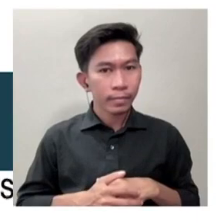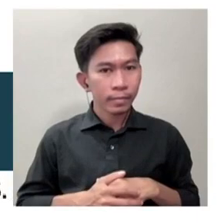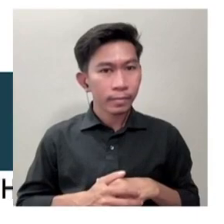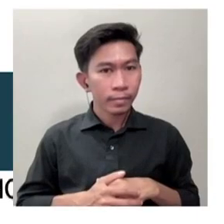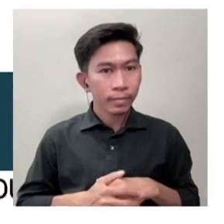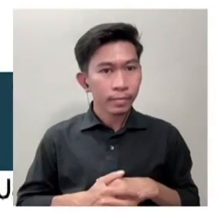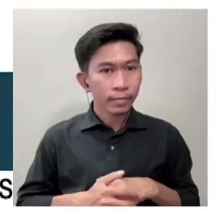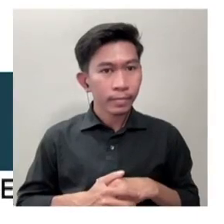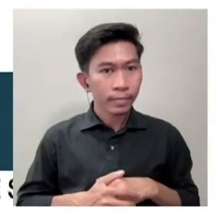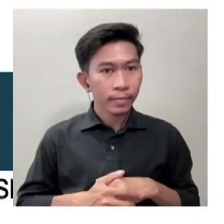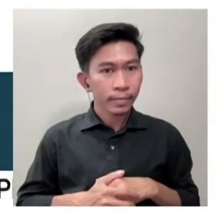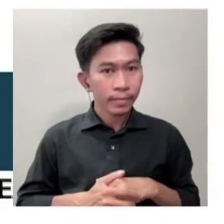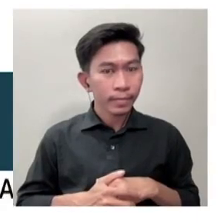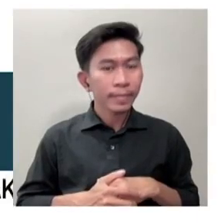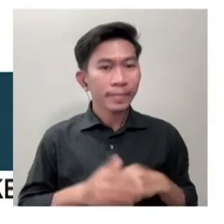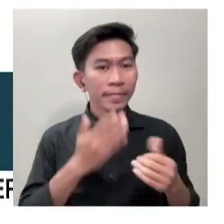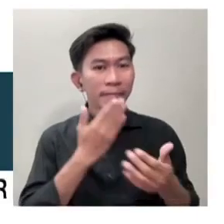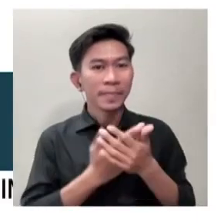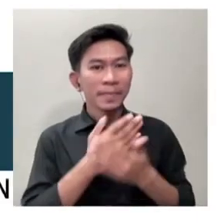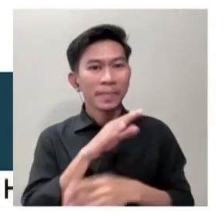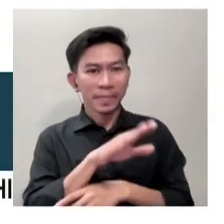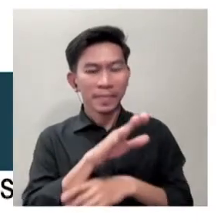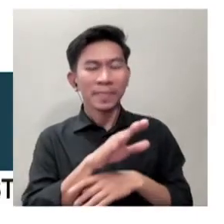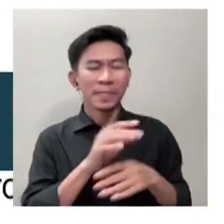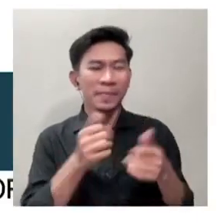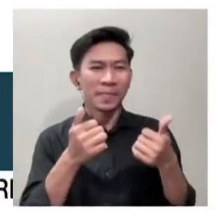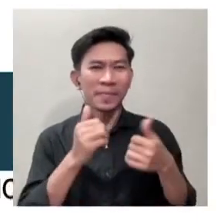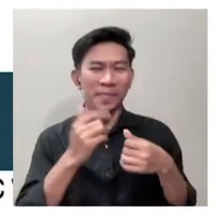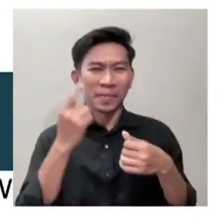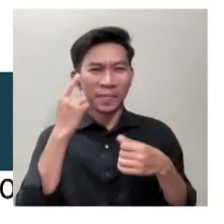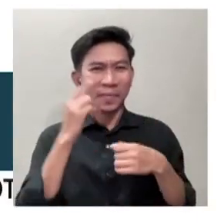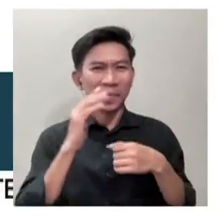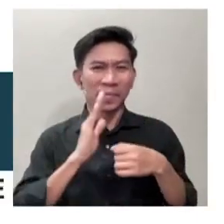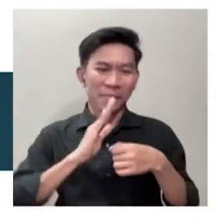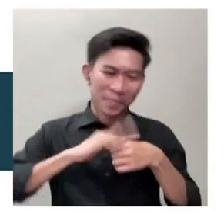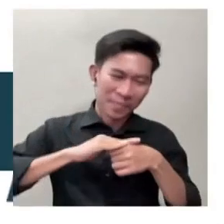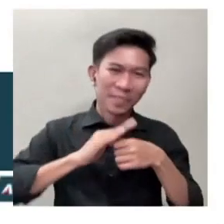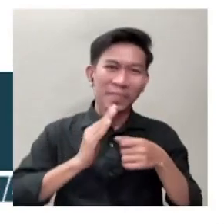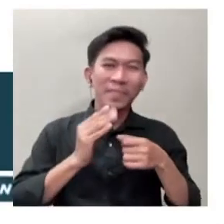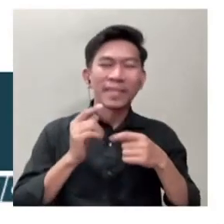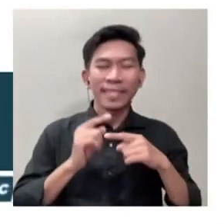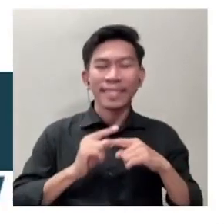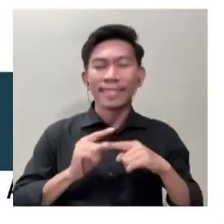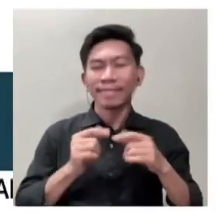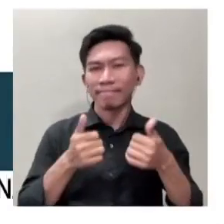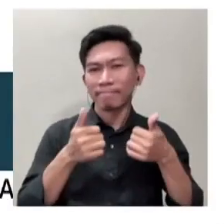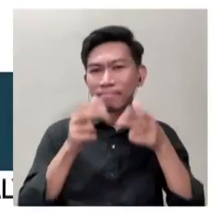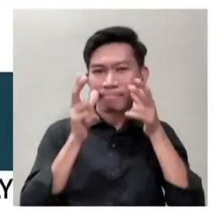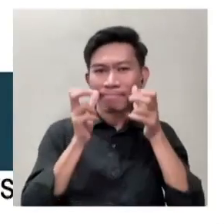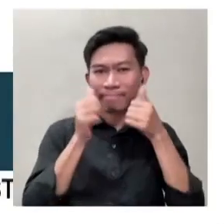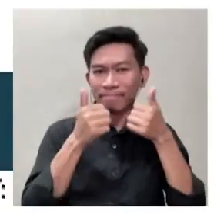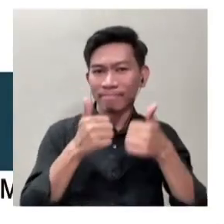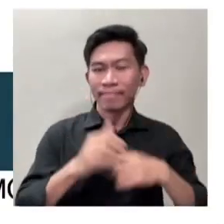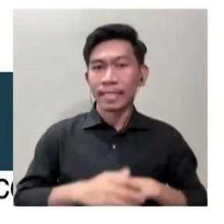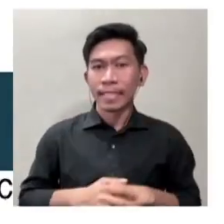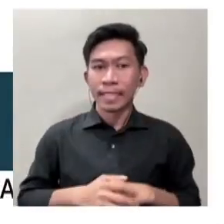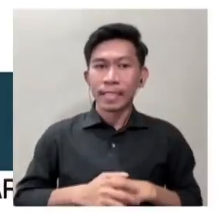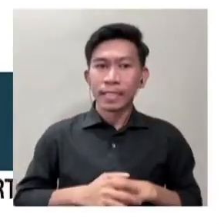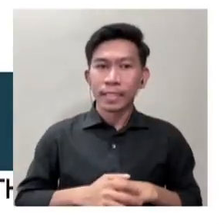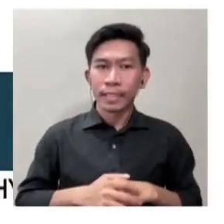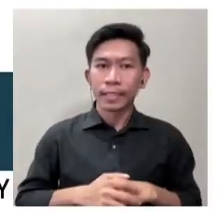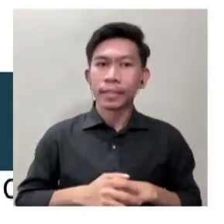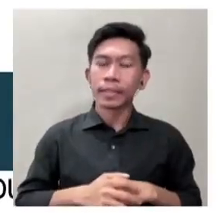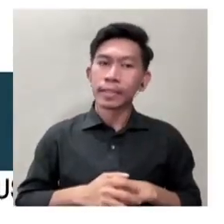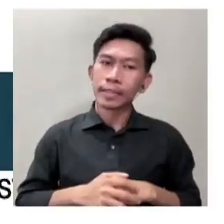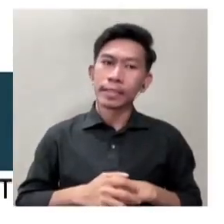Nakamute. Carmina, magandang hapon. Magandang hapon sa lahat. Ayan po. Narinig ko na po kayo. Akala ko nakamute kayo kanina. You're good. Your audio's good. So, Mr. So,